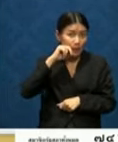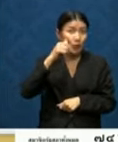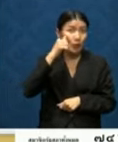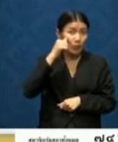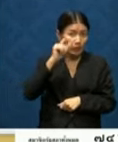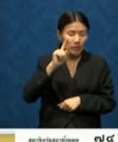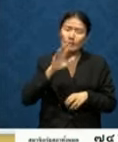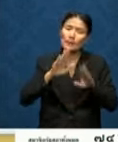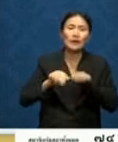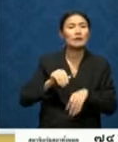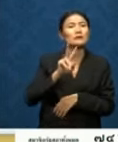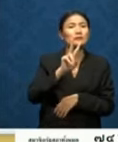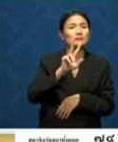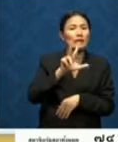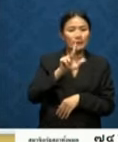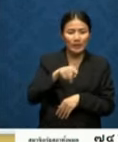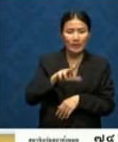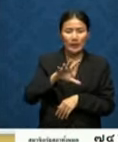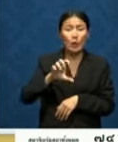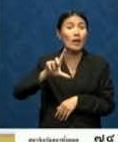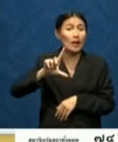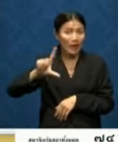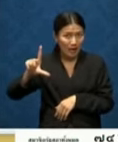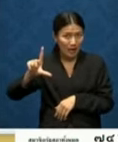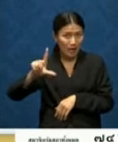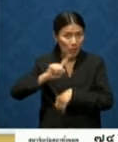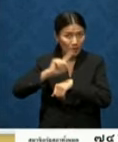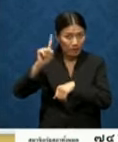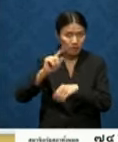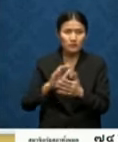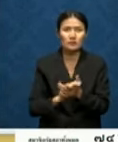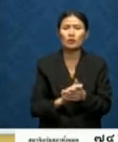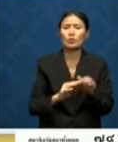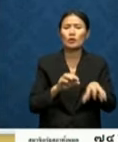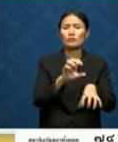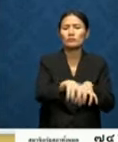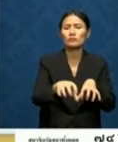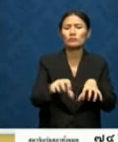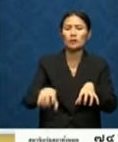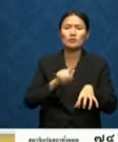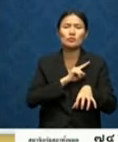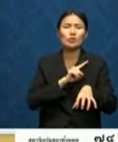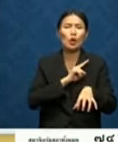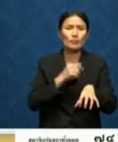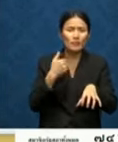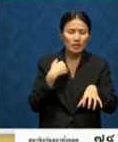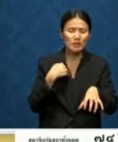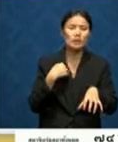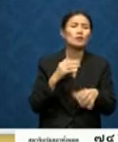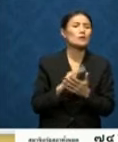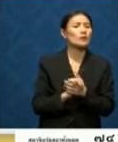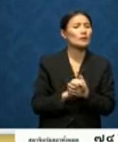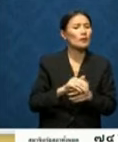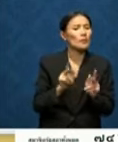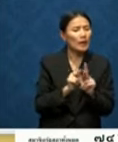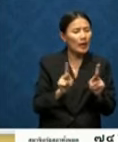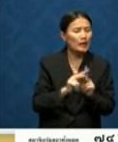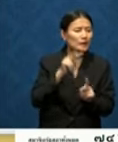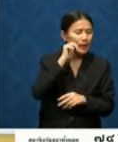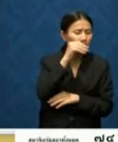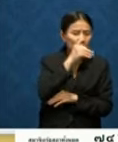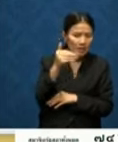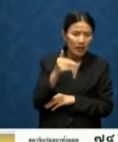ล้านลิตรครับท่านประธานเรามีหน่วยงานดูแลเยอะครับคณะกรรมการทรัพยากรน้ำแห่งชาติกรมชลประทาน